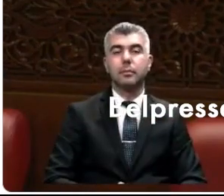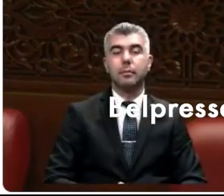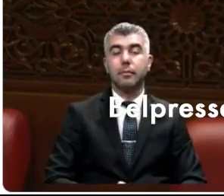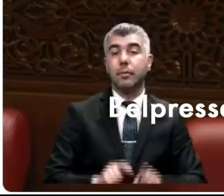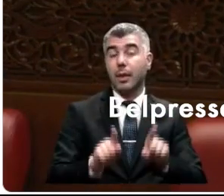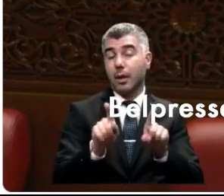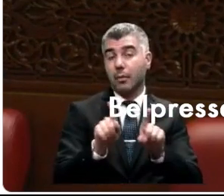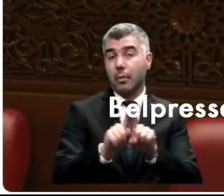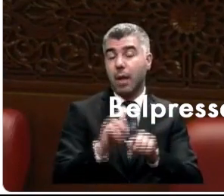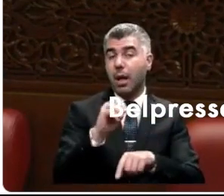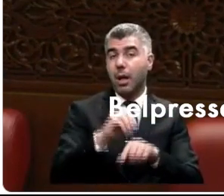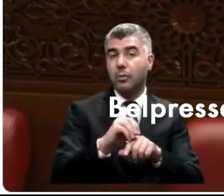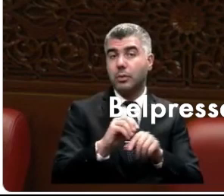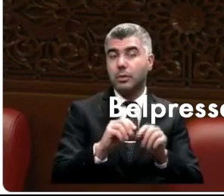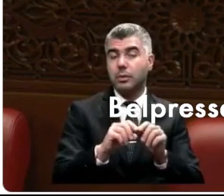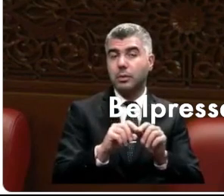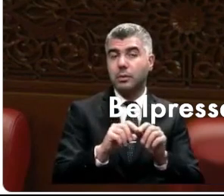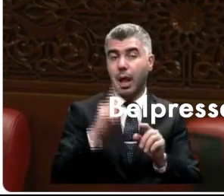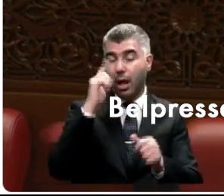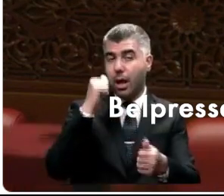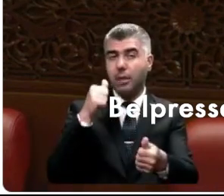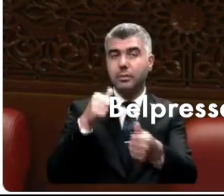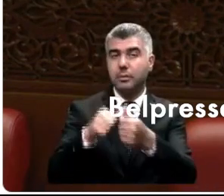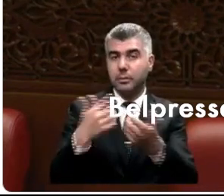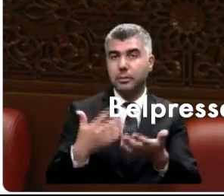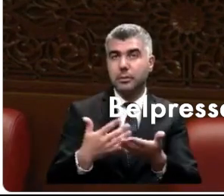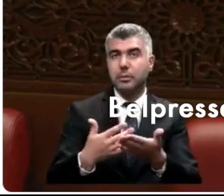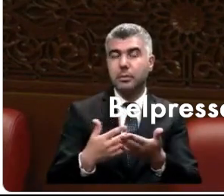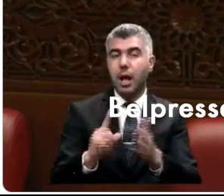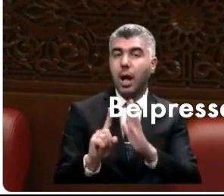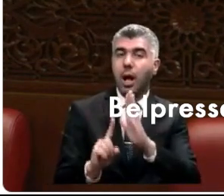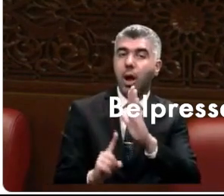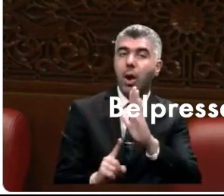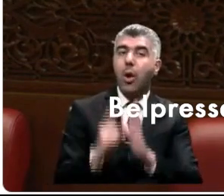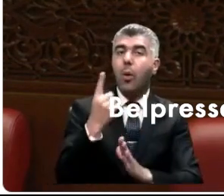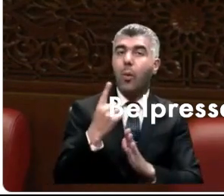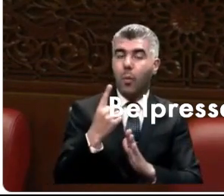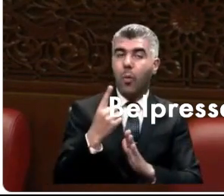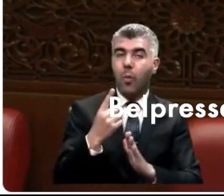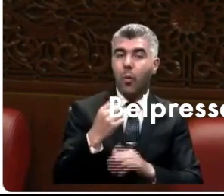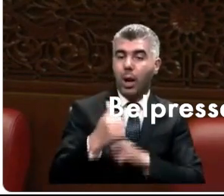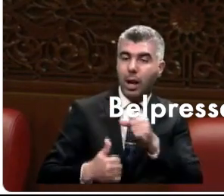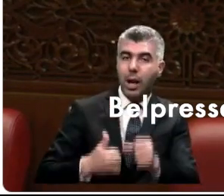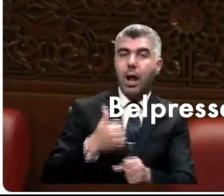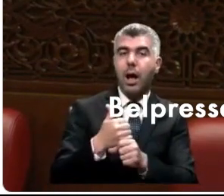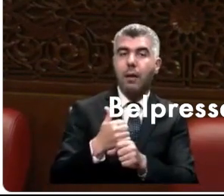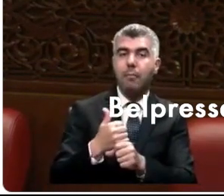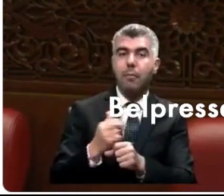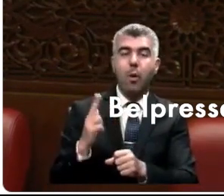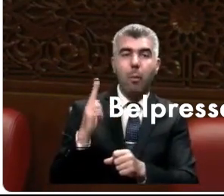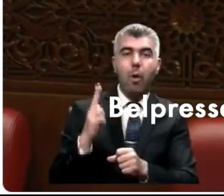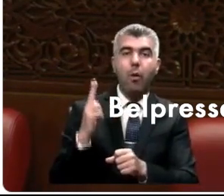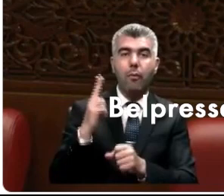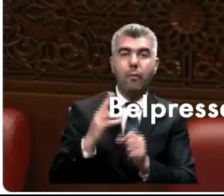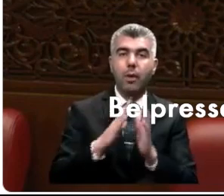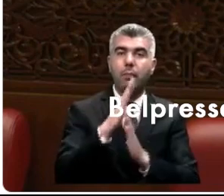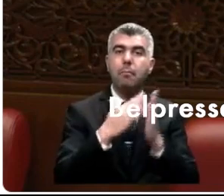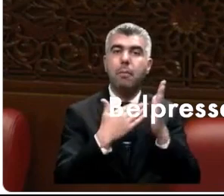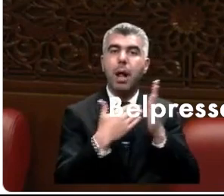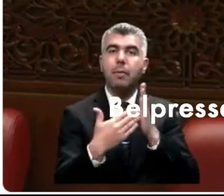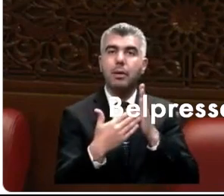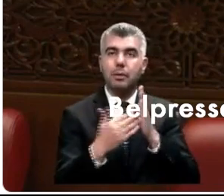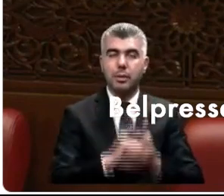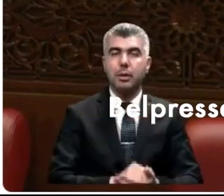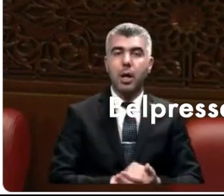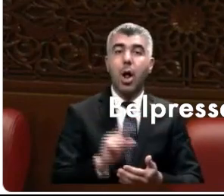للموضوع نذكر بان هذه اول مره يعني هذه اول سنه اللي انطلق فيها هذا المشروع في مرحلتين المرحله